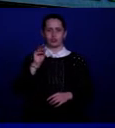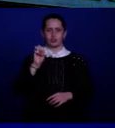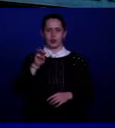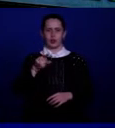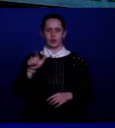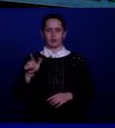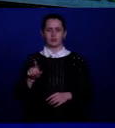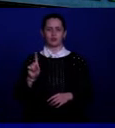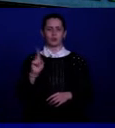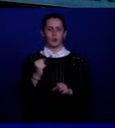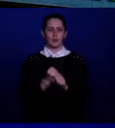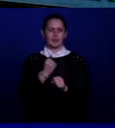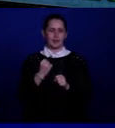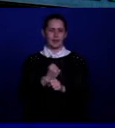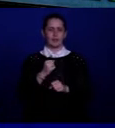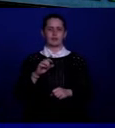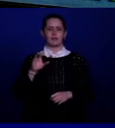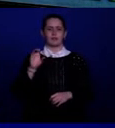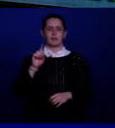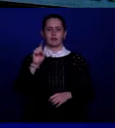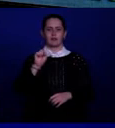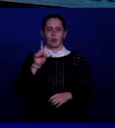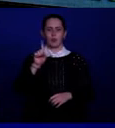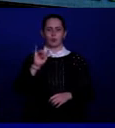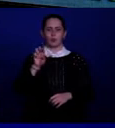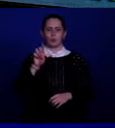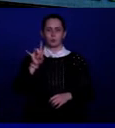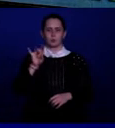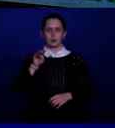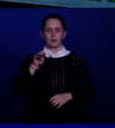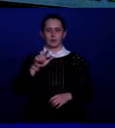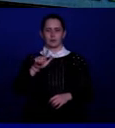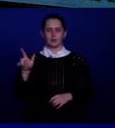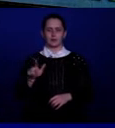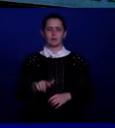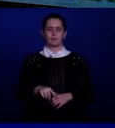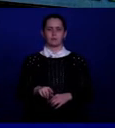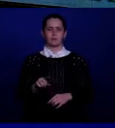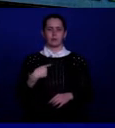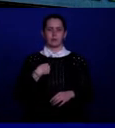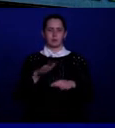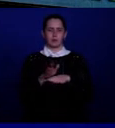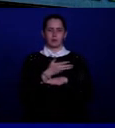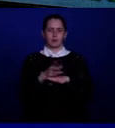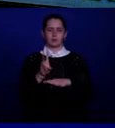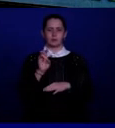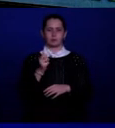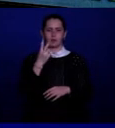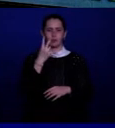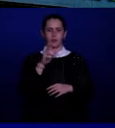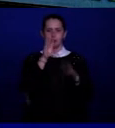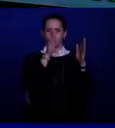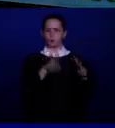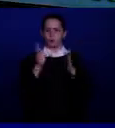Держать. Что сделать? Зазубрить. Правильно. Мы распределим в два столбика.